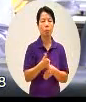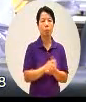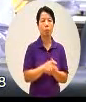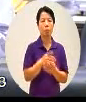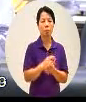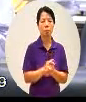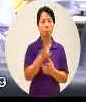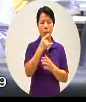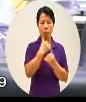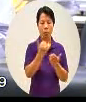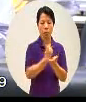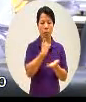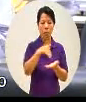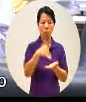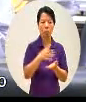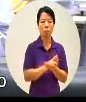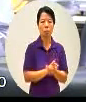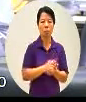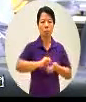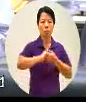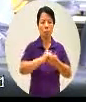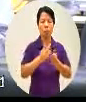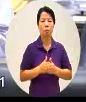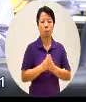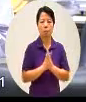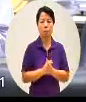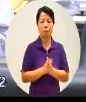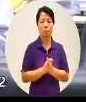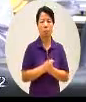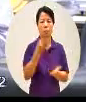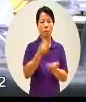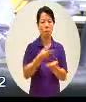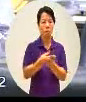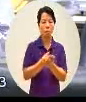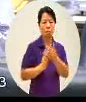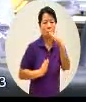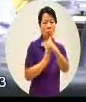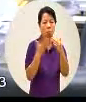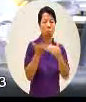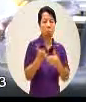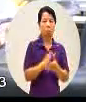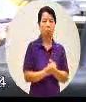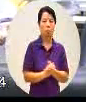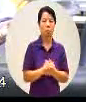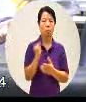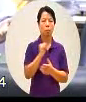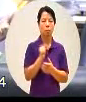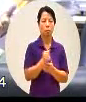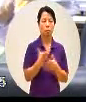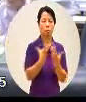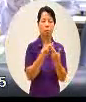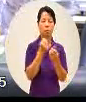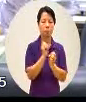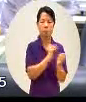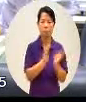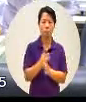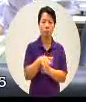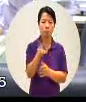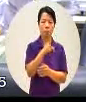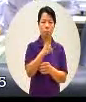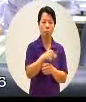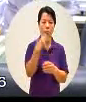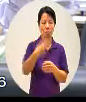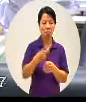们的预算一定要到举债的上限？无法度借钱啊，较要来做平